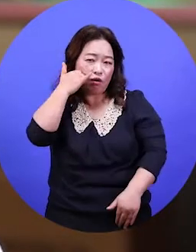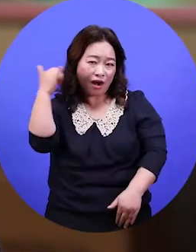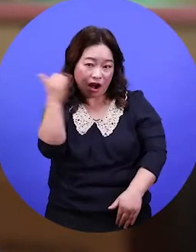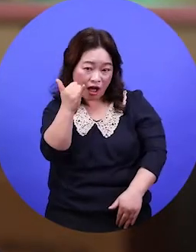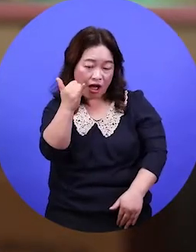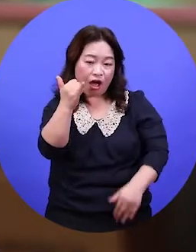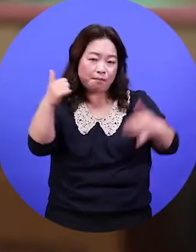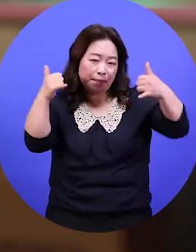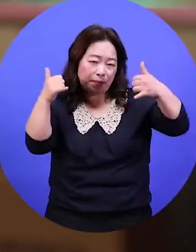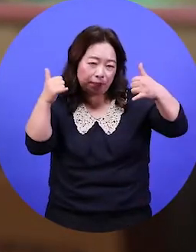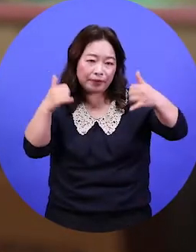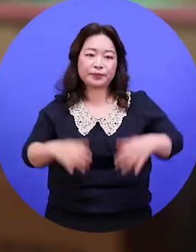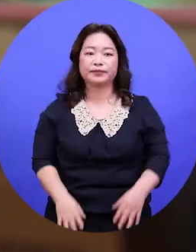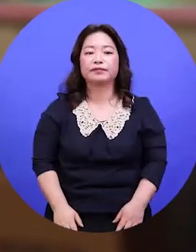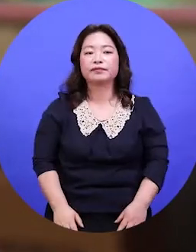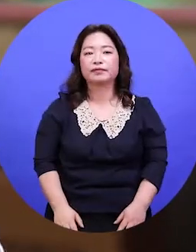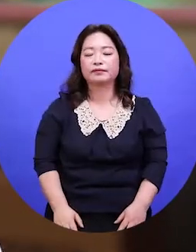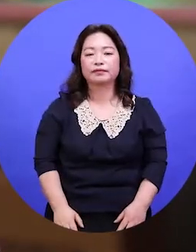체계를 유지하고요.